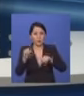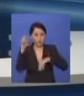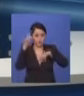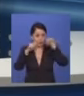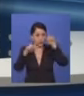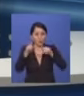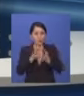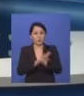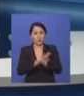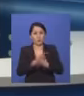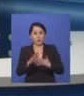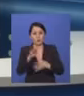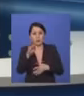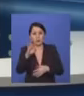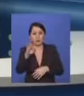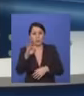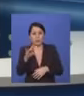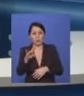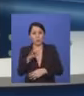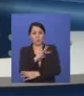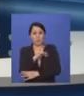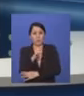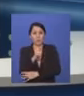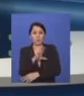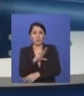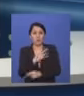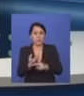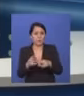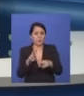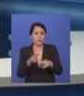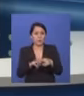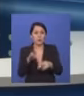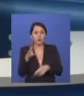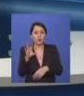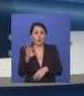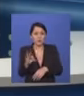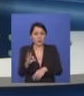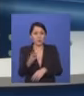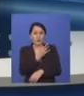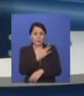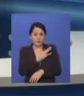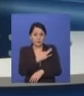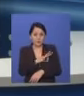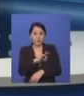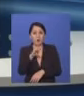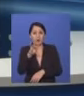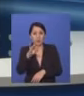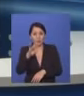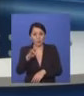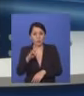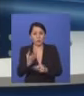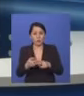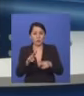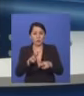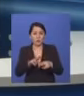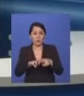создают уникальную экологическую продукцию. Кора березы, казалось бы, бросовый материал, но он содержит в себе полезное вещество битулин.